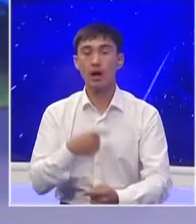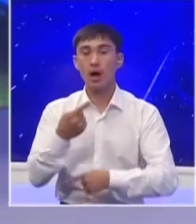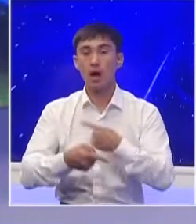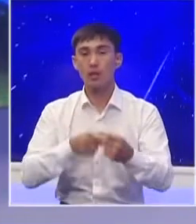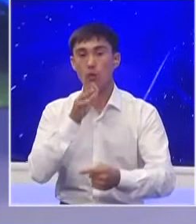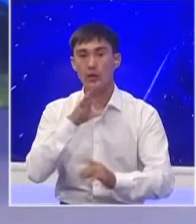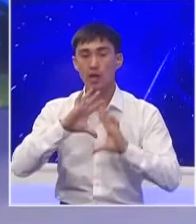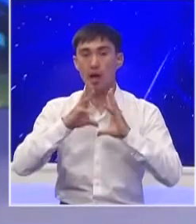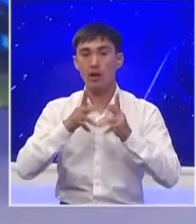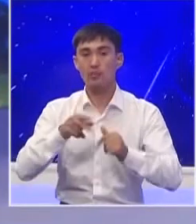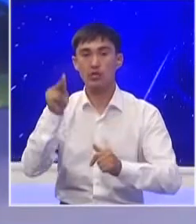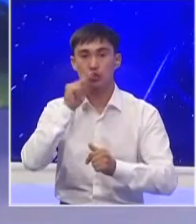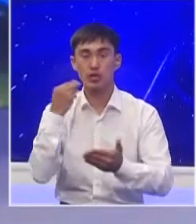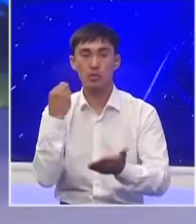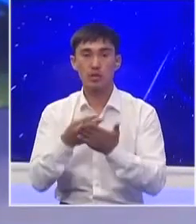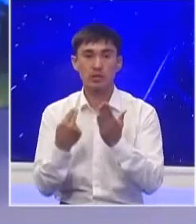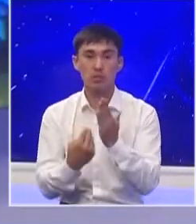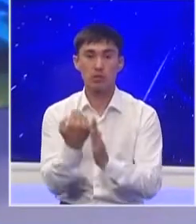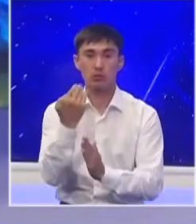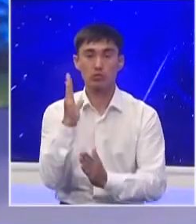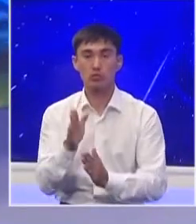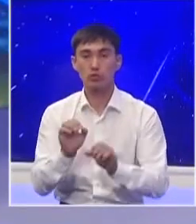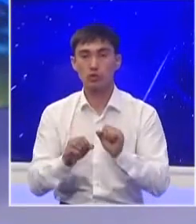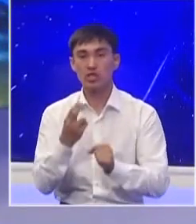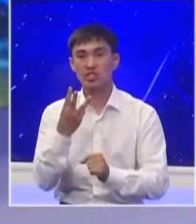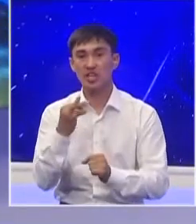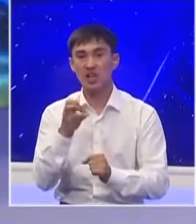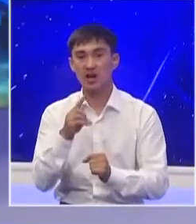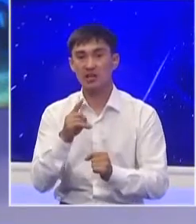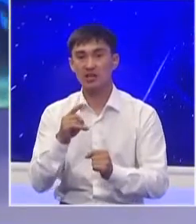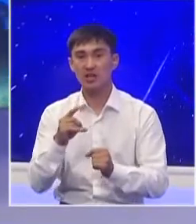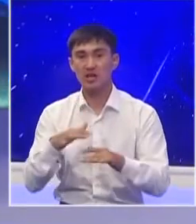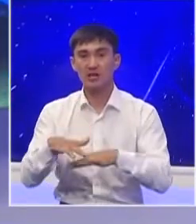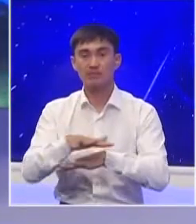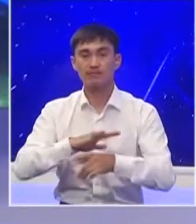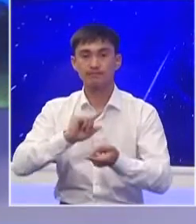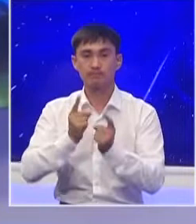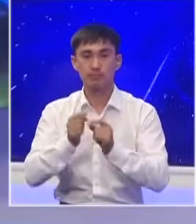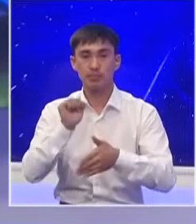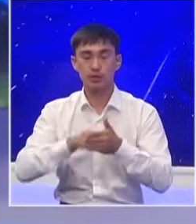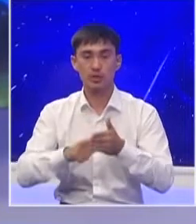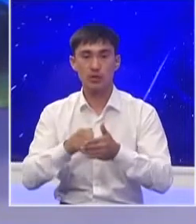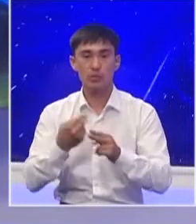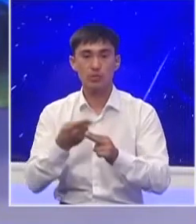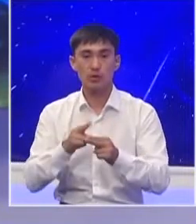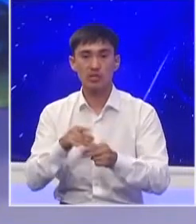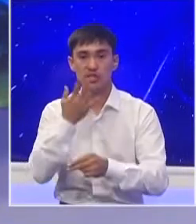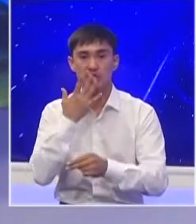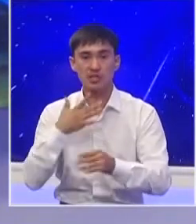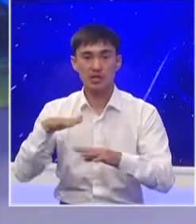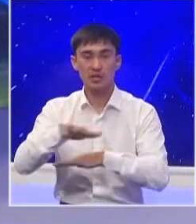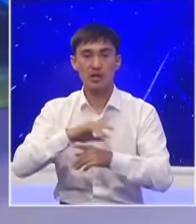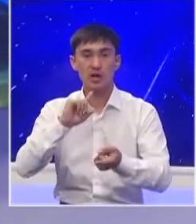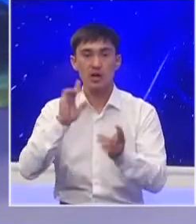Алдағы уақытта әлемде шай бағасы қымбаттауы мүмкін. Бұған Шри-Ланкадағы саяси дағдар себеп. Мұнымен қоса шетелдерде